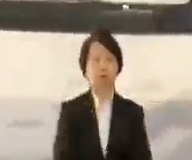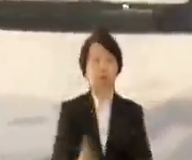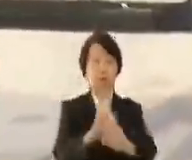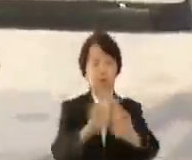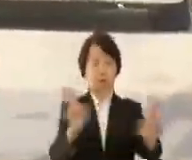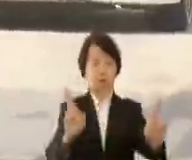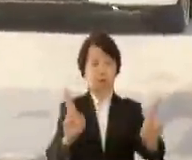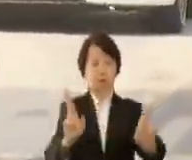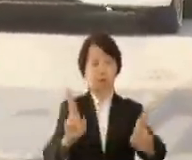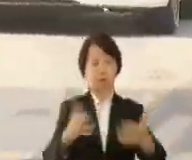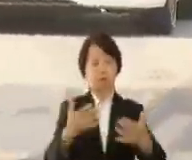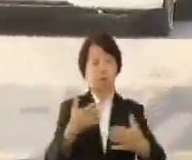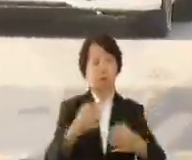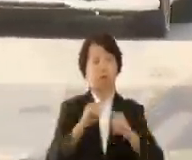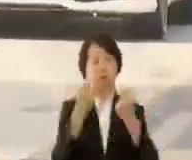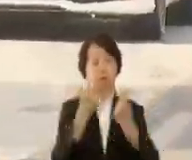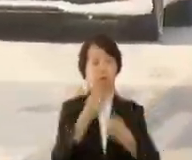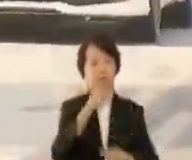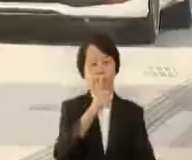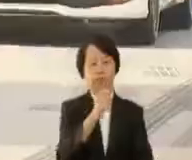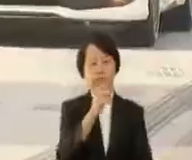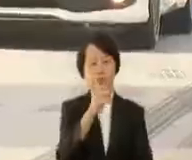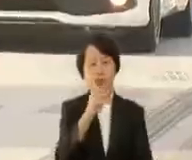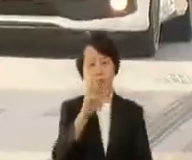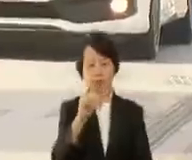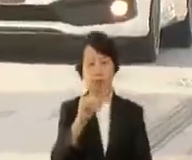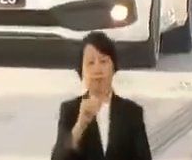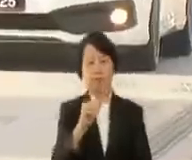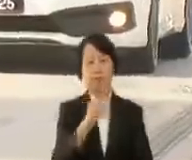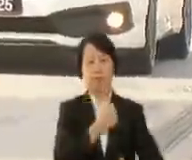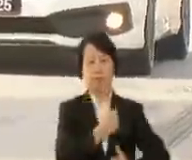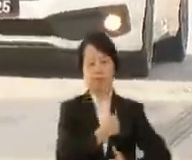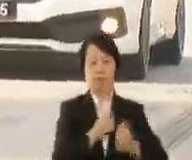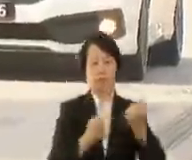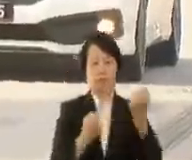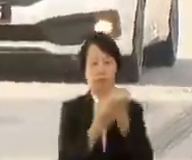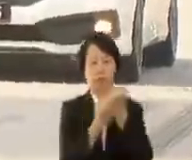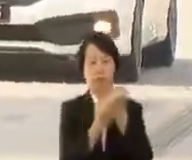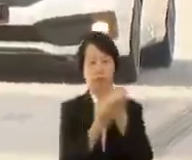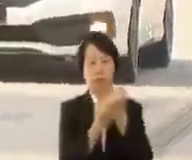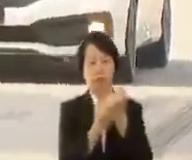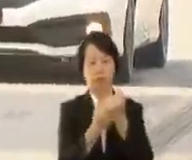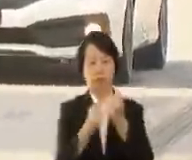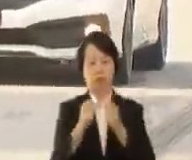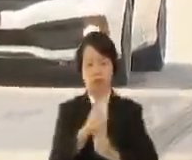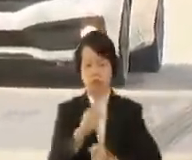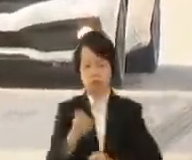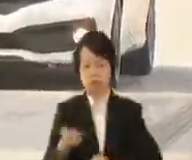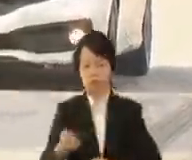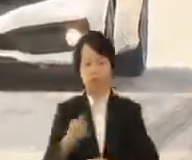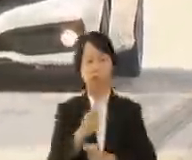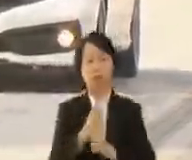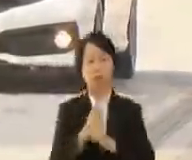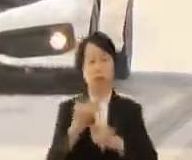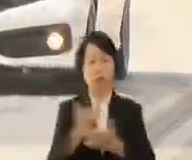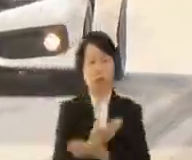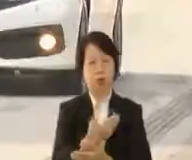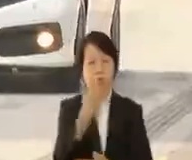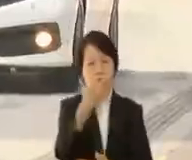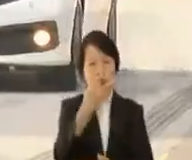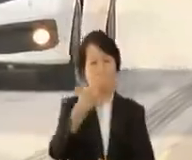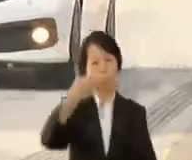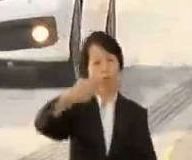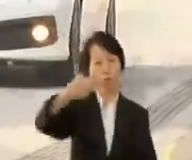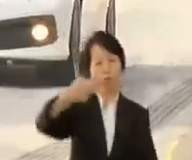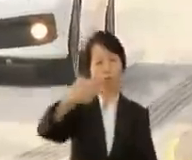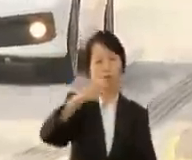Kesiapsiagaan ketumbukan pasukan Tentera Darat Malaysia turut disokong oleh aset pertahanan terkini. Dua buah kereta Honda Civic